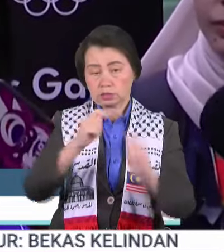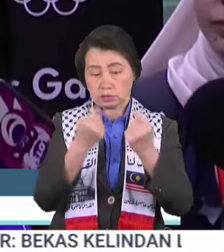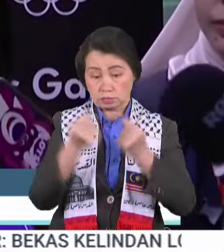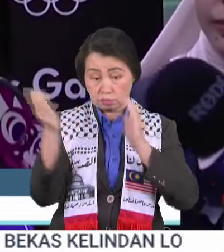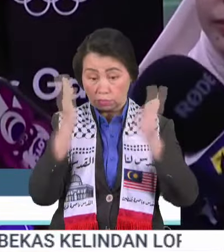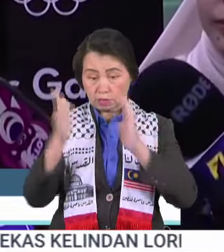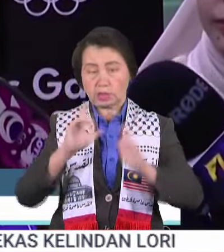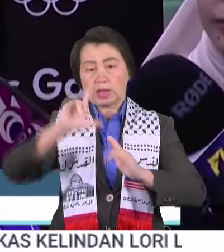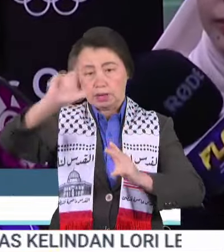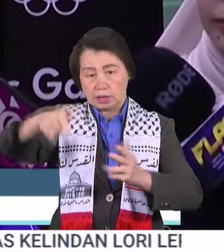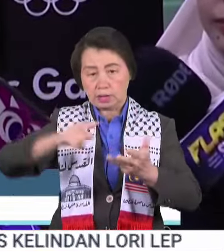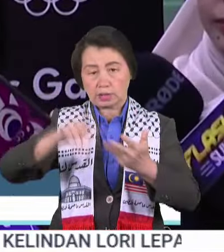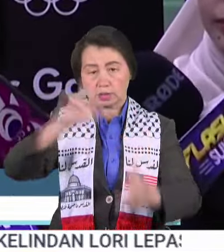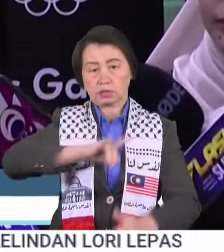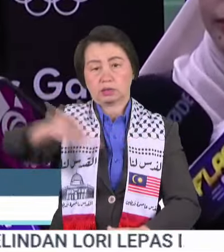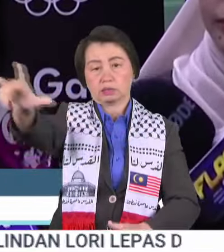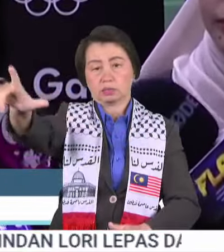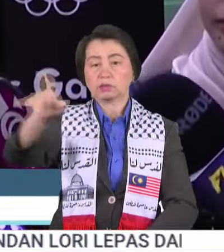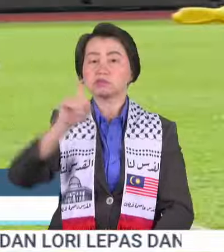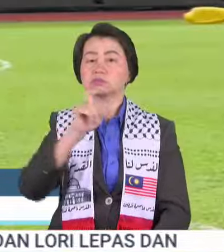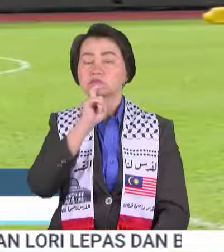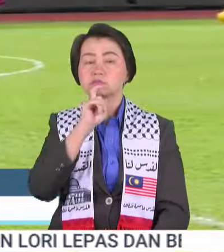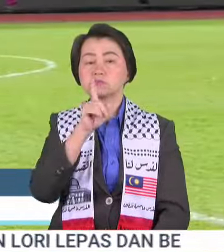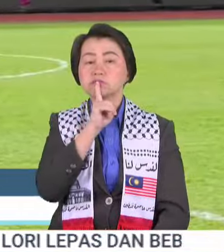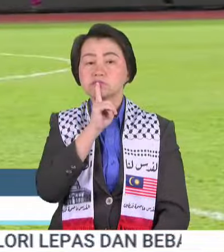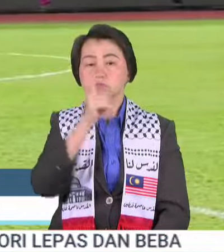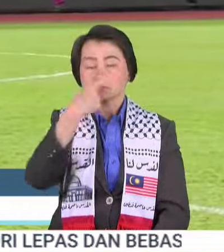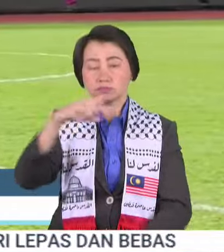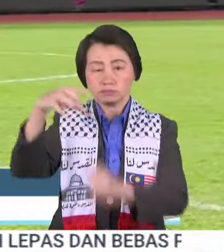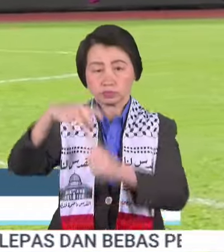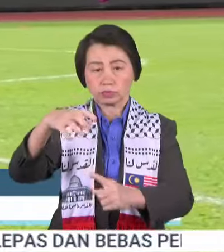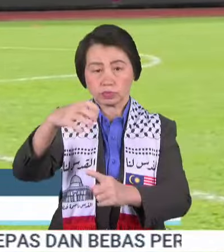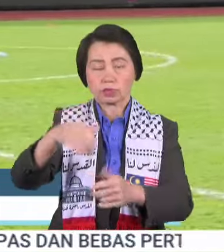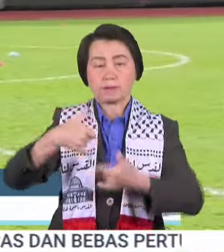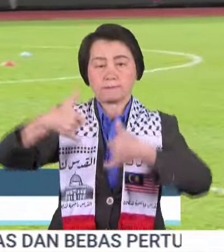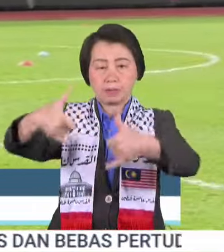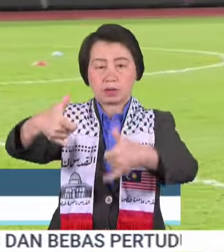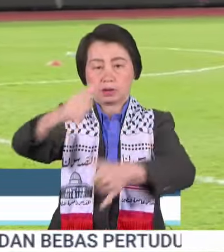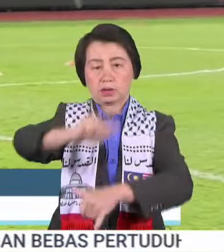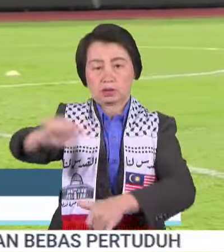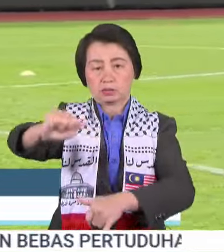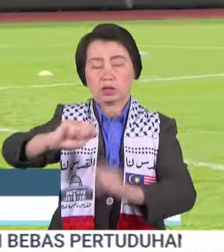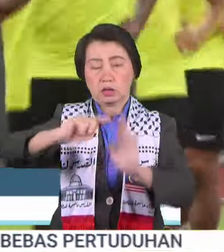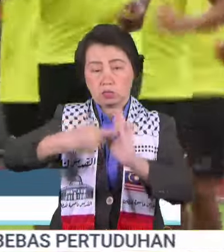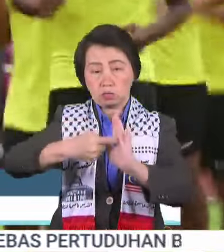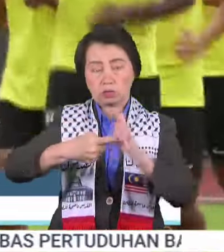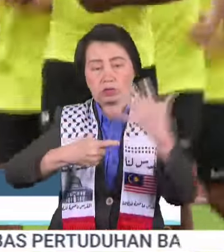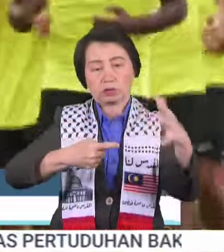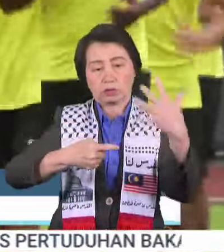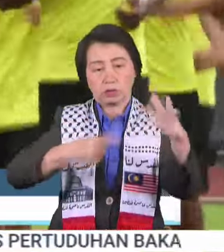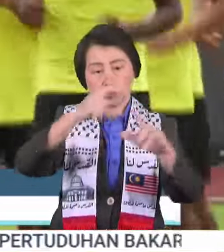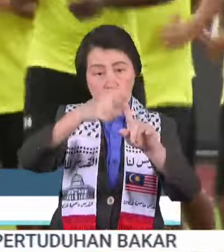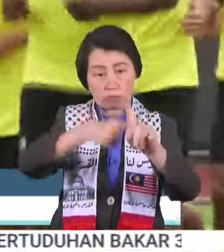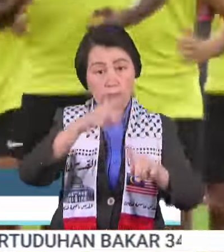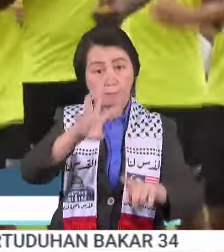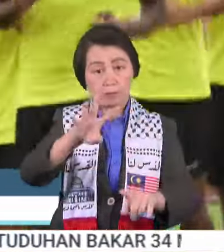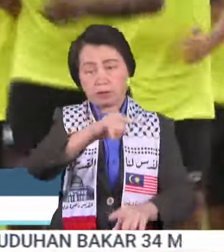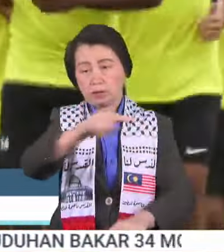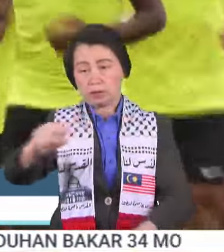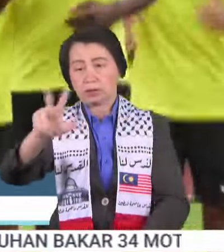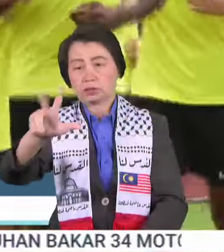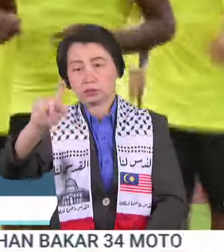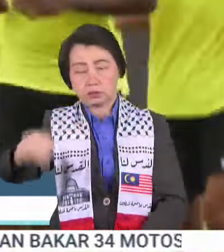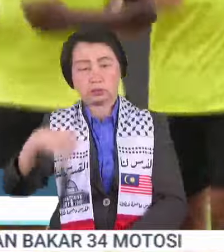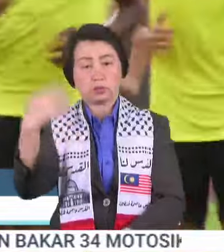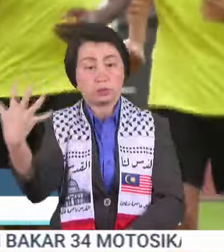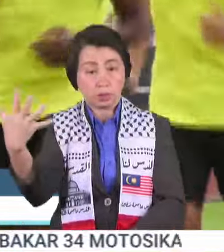negara kemudian akan berlepas ke Qatar bagi kejohanan Piala Asia B23 bermula 15 April hingga 3